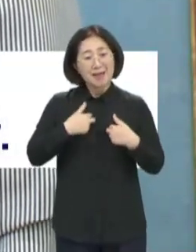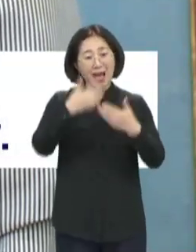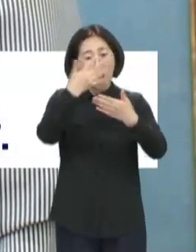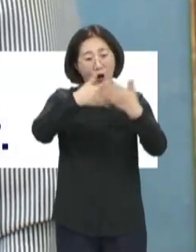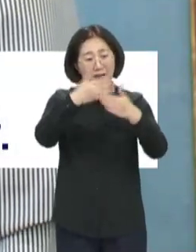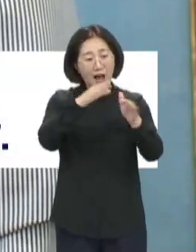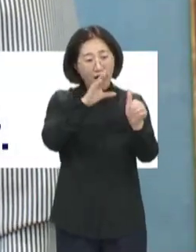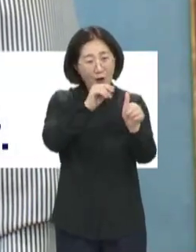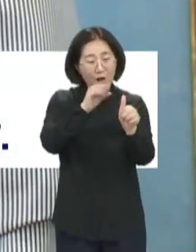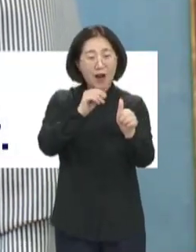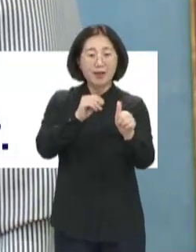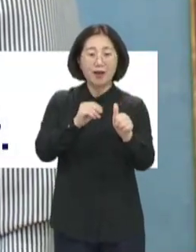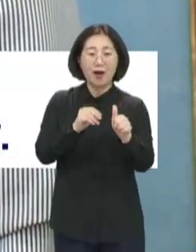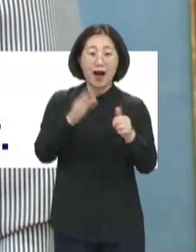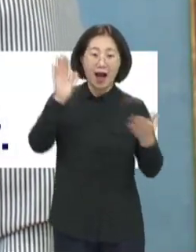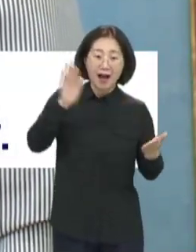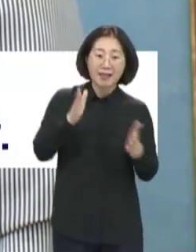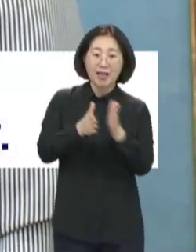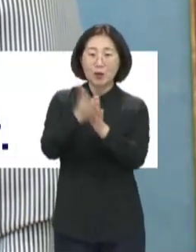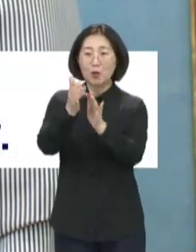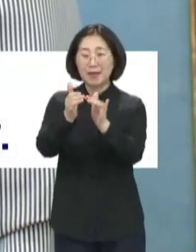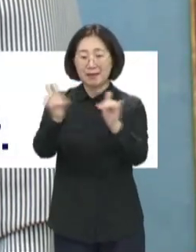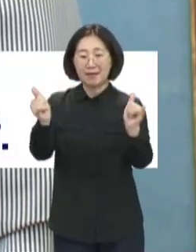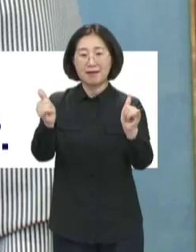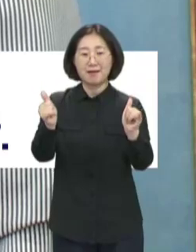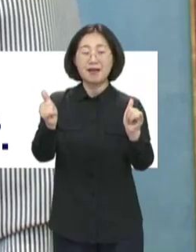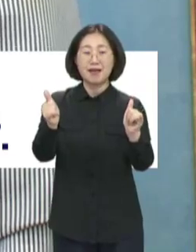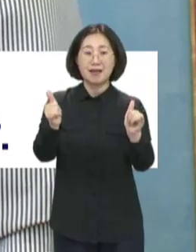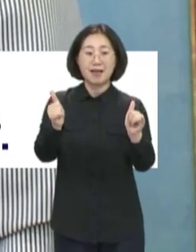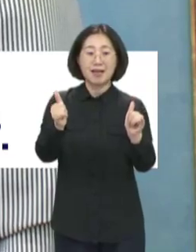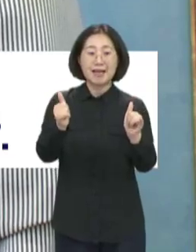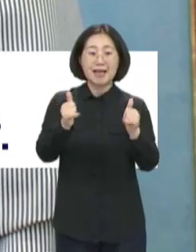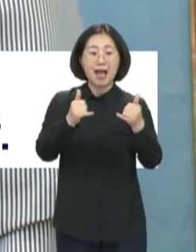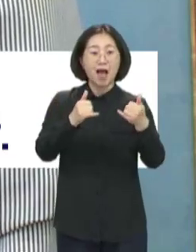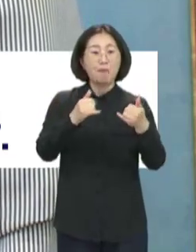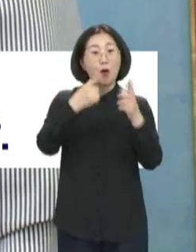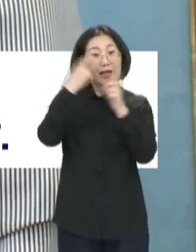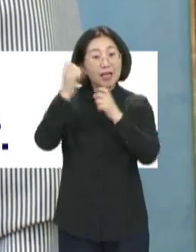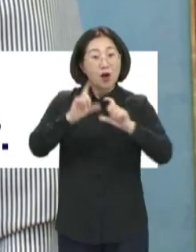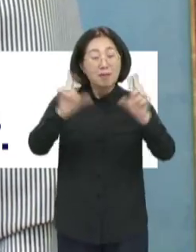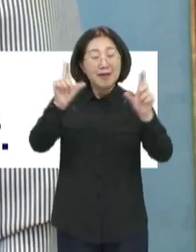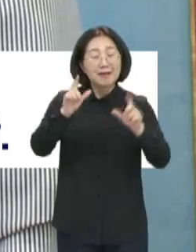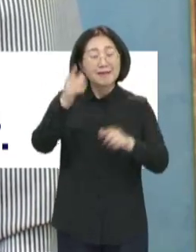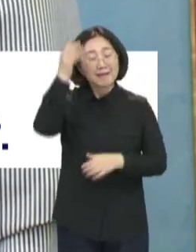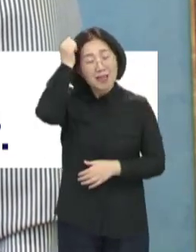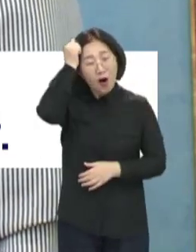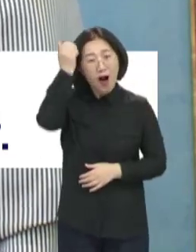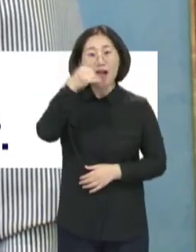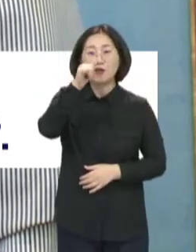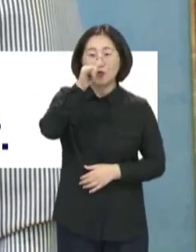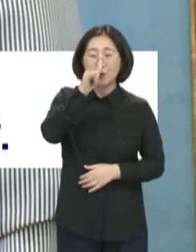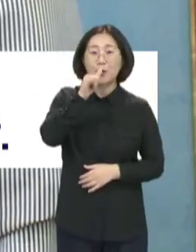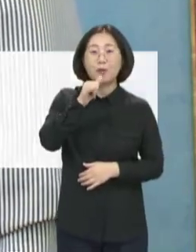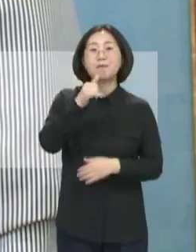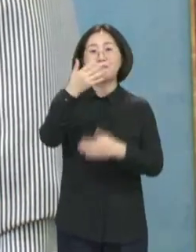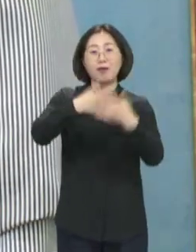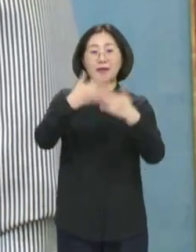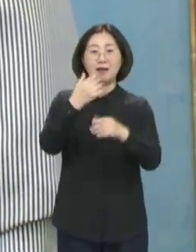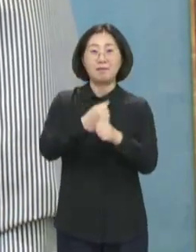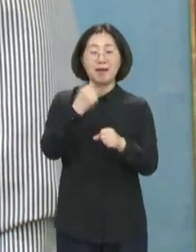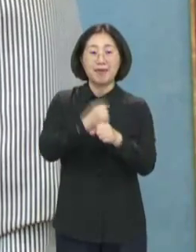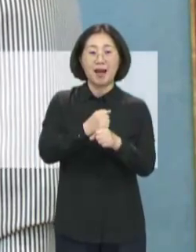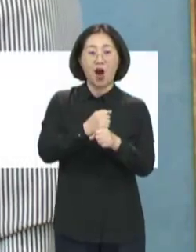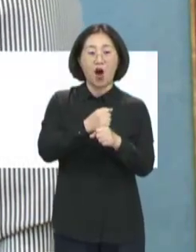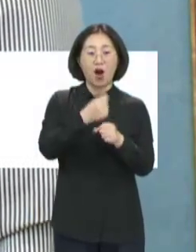학생하고 도민들이 쉽게 우리가 그날을 되새길 수 있는 그런 날을 만들고자 영상을 만들었습니다. 그